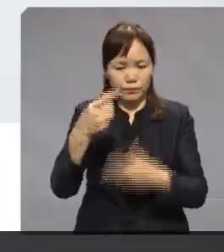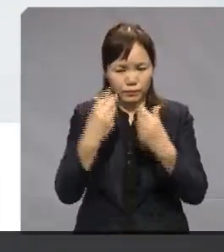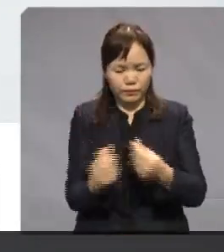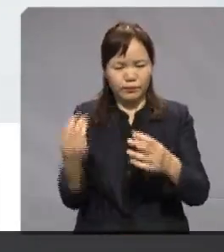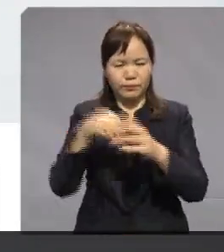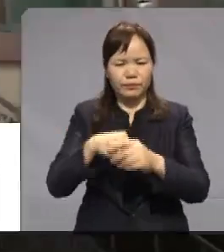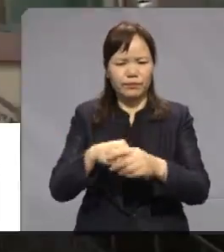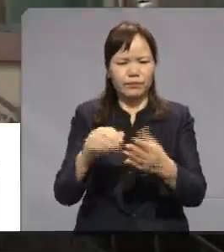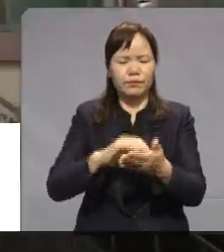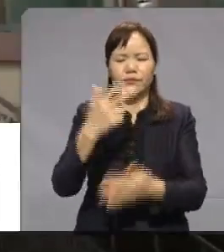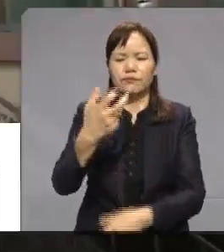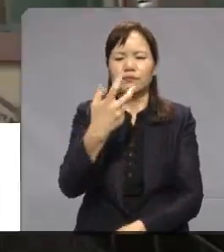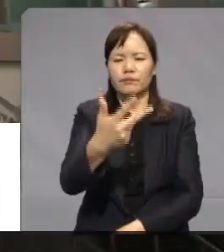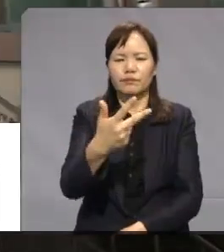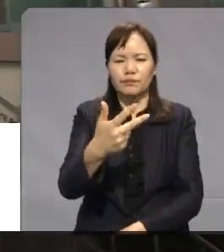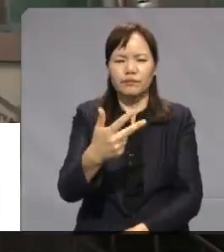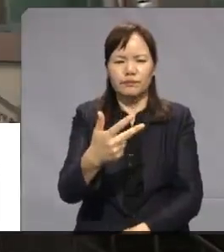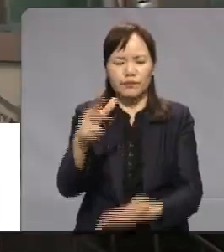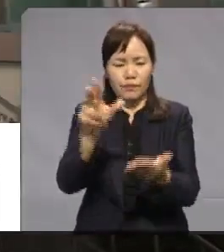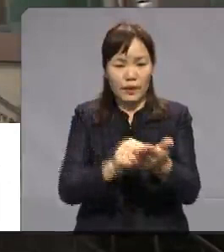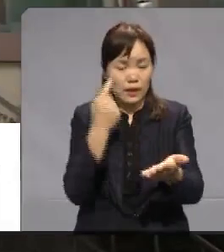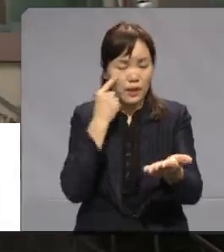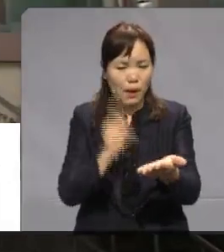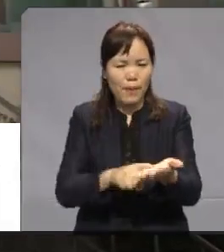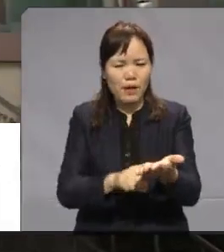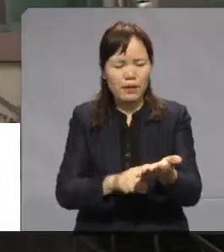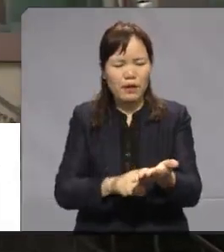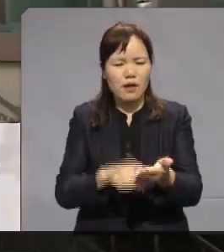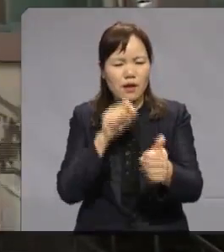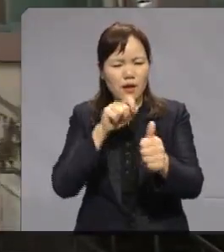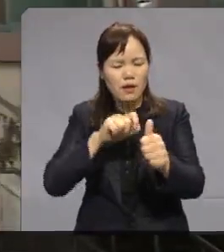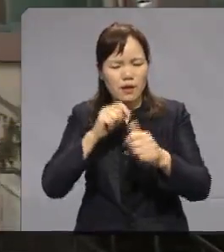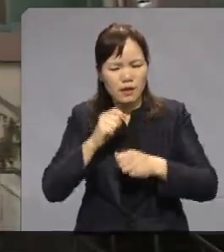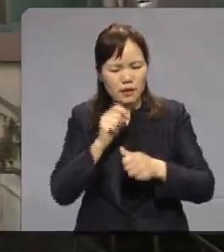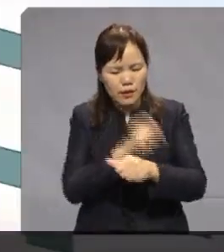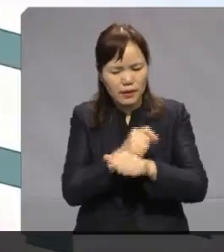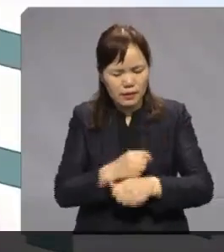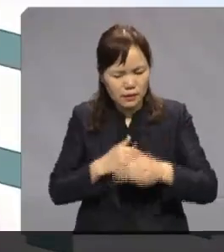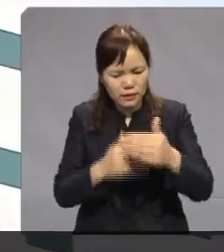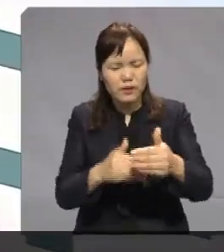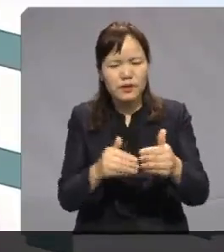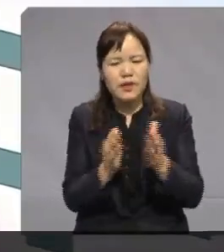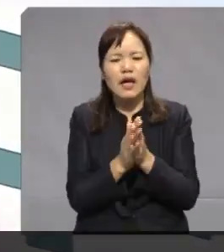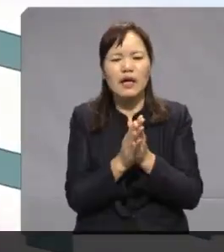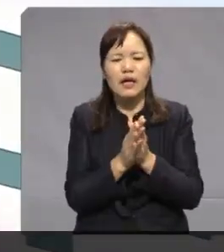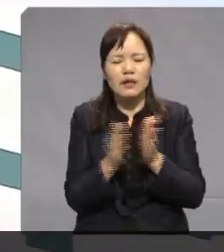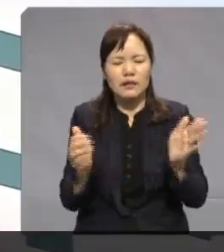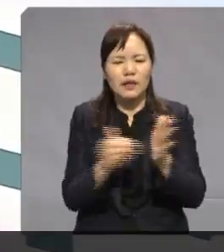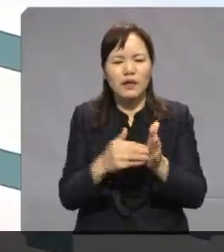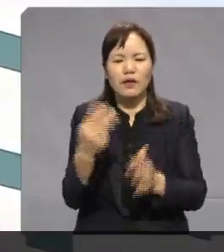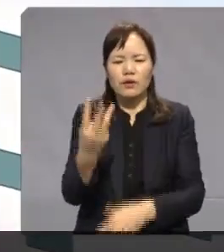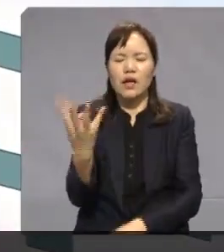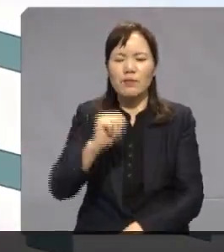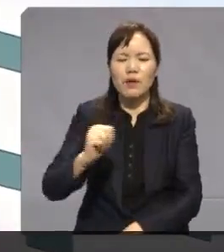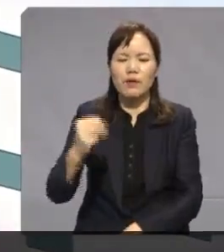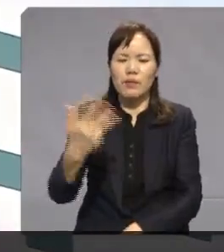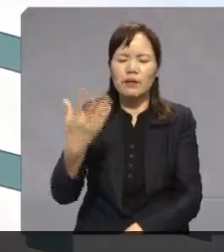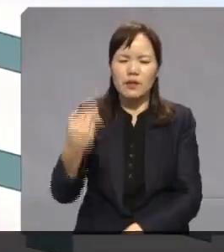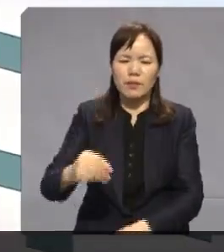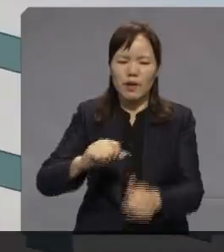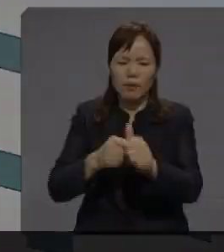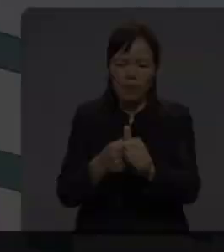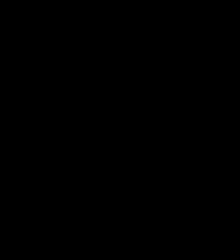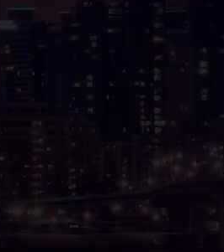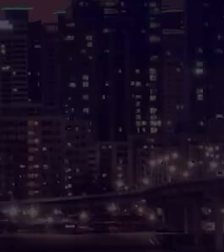포함해 1은 일곱 건의 지적사항을 적발해 행정 처분하고 총 3억 8천만 원의 재정상의 조치를 했다고